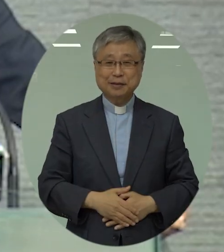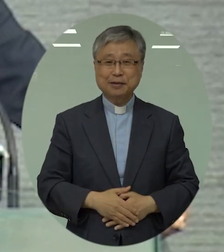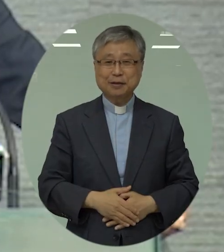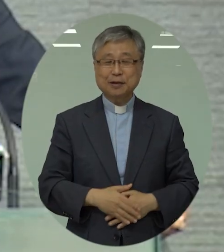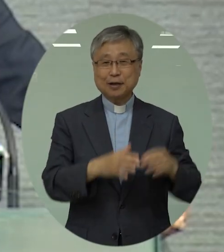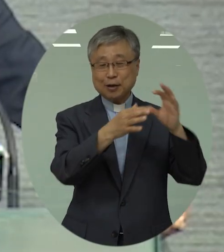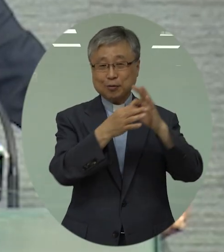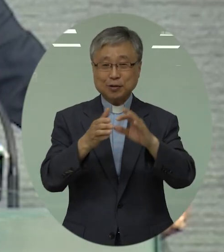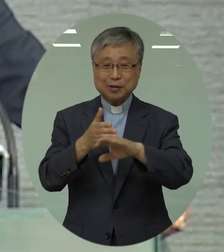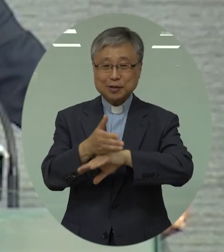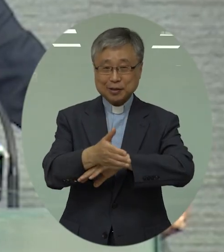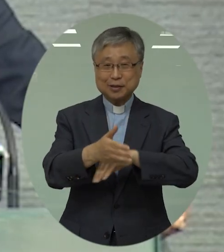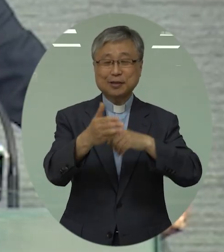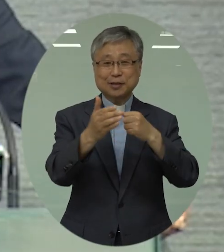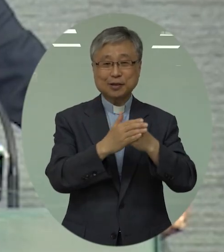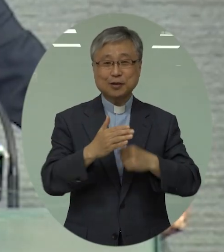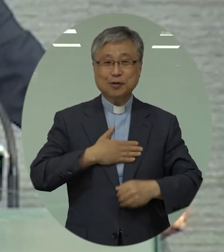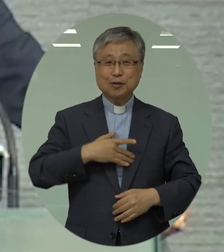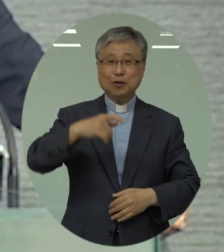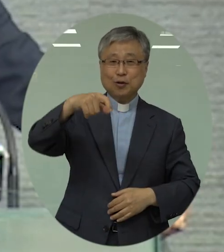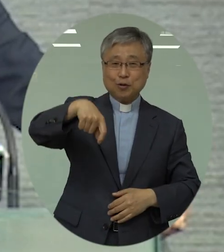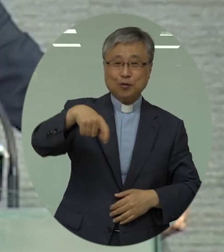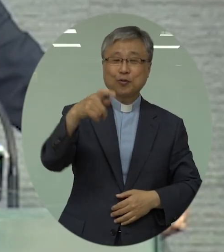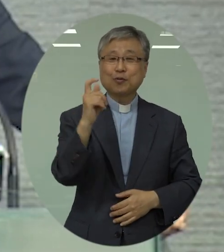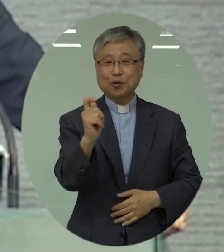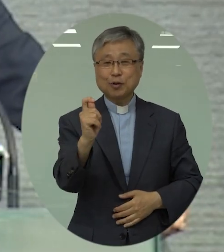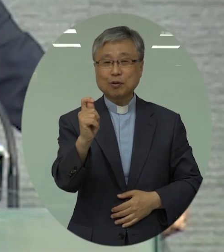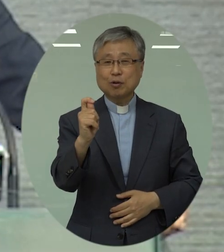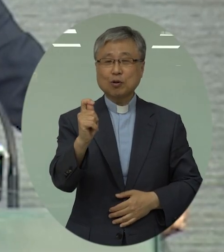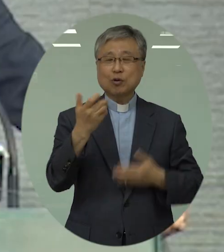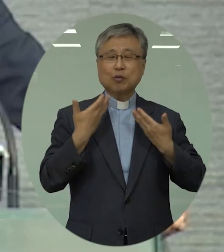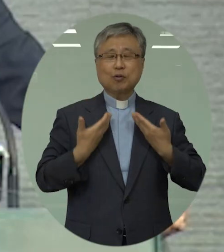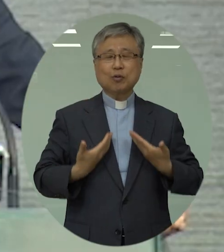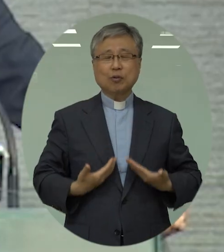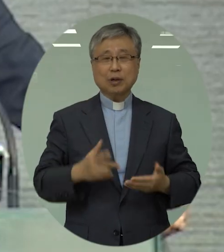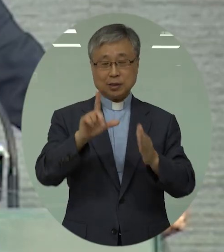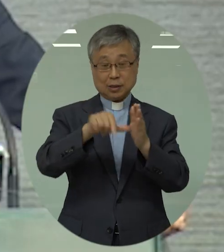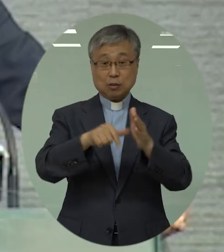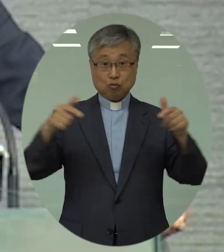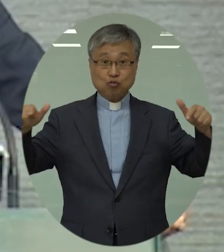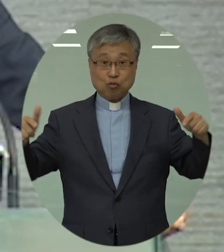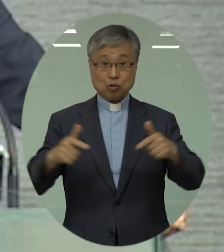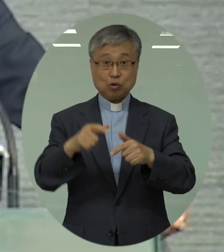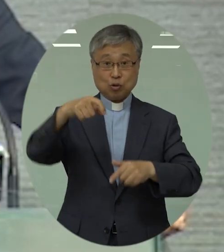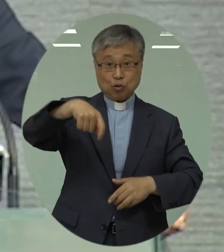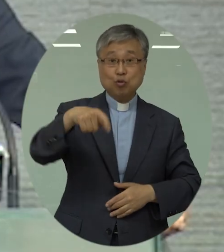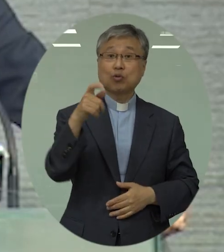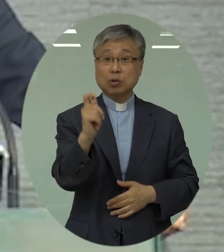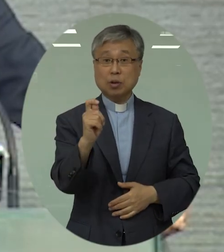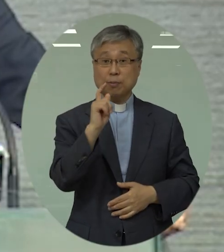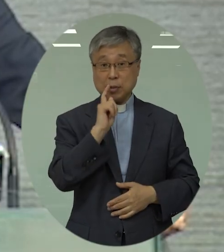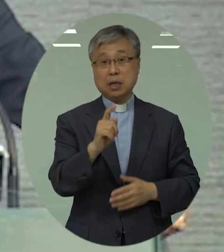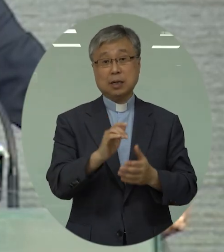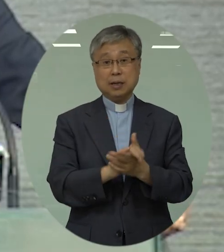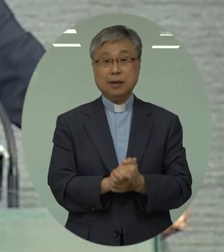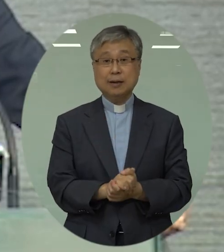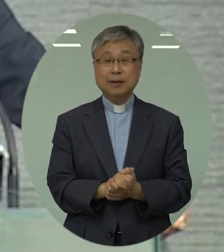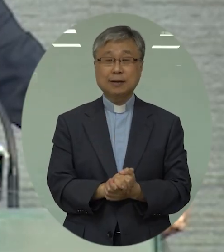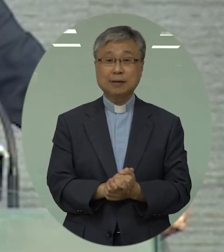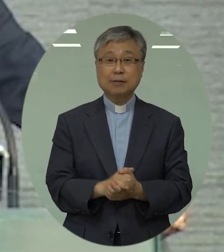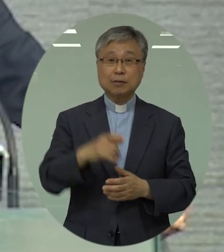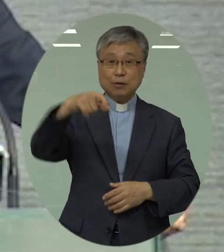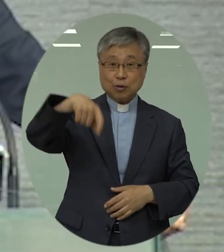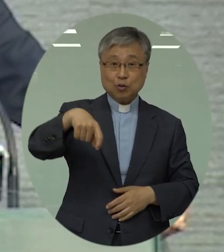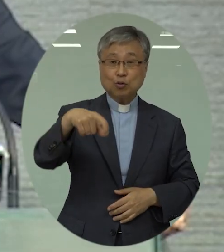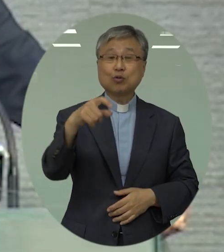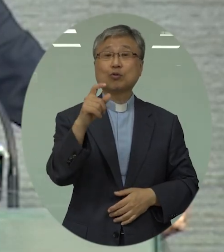한참 지나니까 큐티, quiet time을 갖다가 줄여서 큐티라고 그러는 거죠. quiet time.